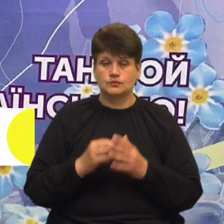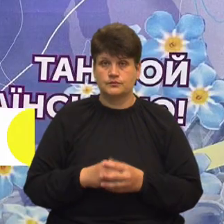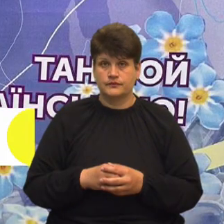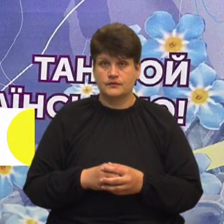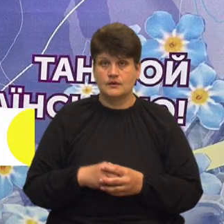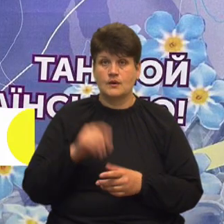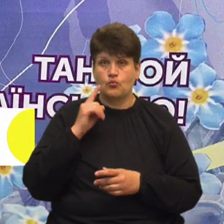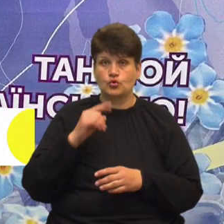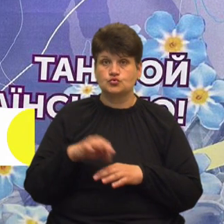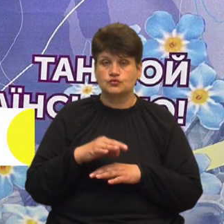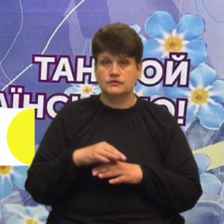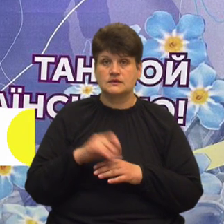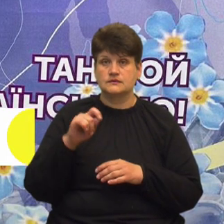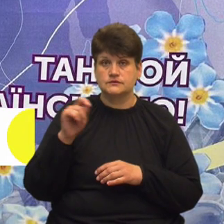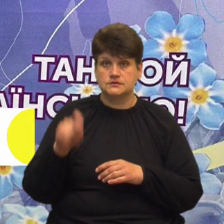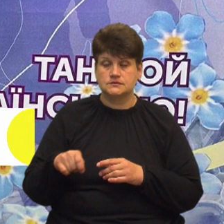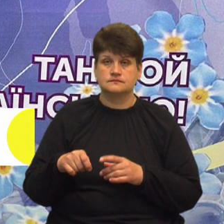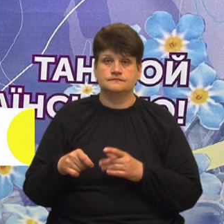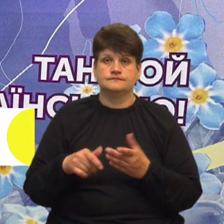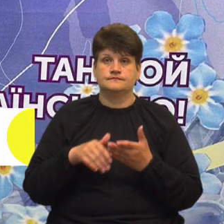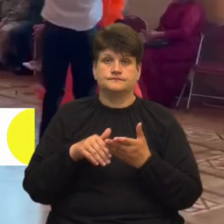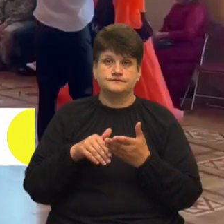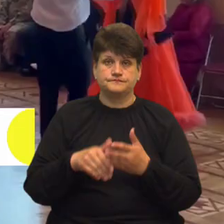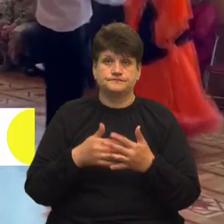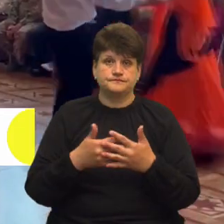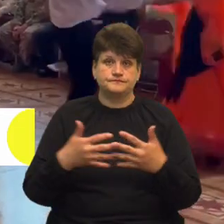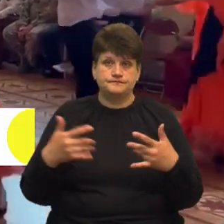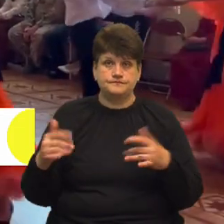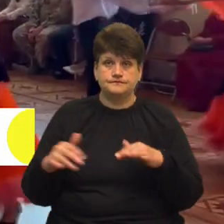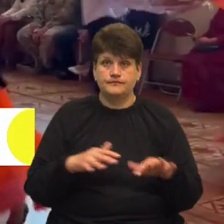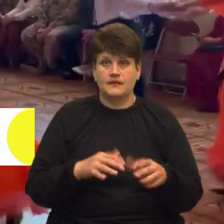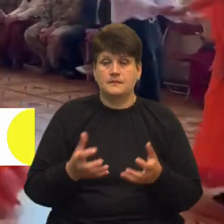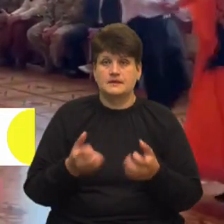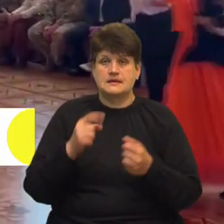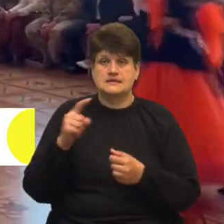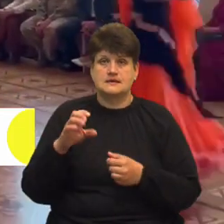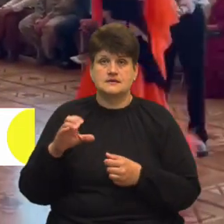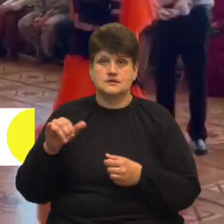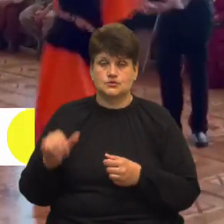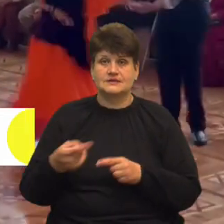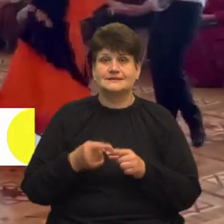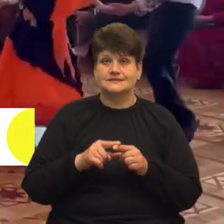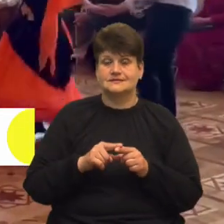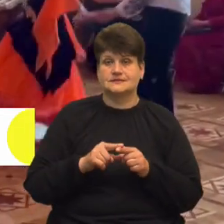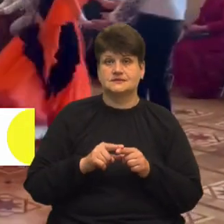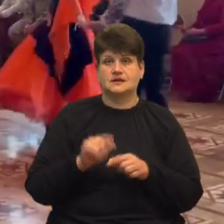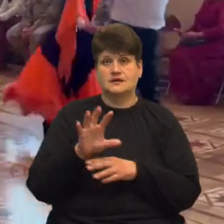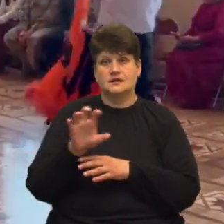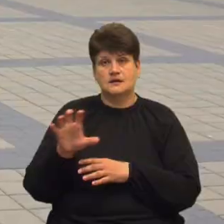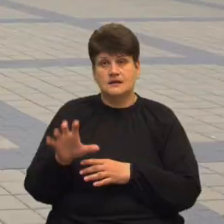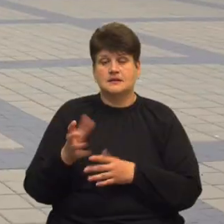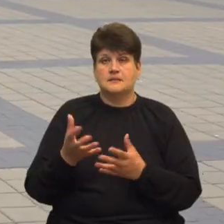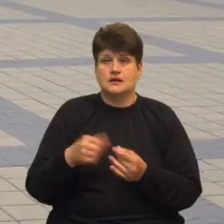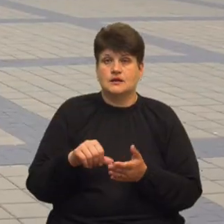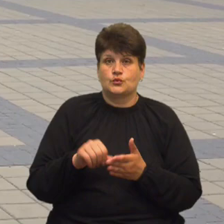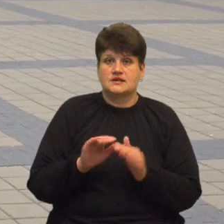на фронті, Вікторія долучається до акції на підтримку ЗСУ. Це кадри з благодійного балу, у якому взяли участь її учні.